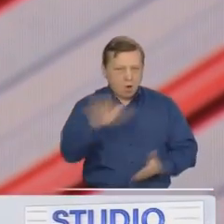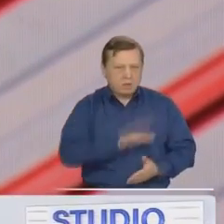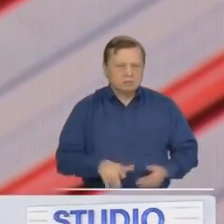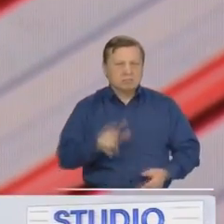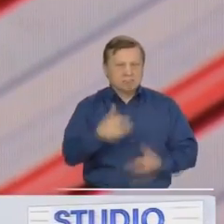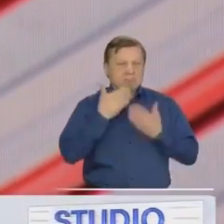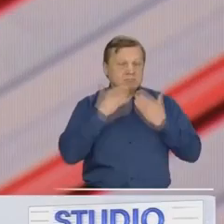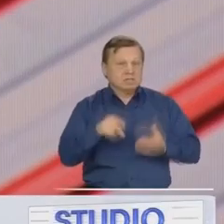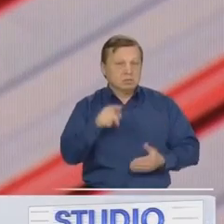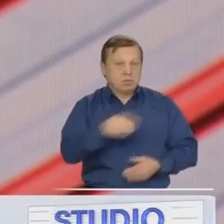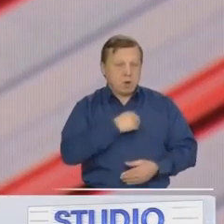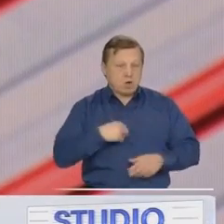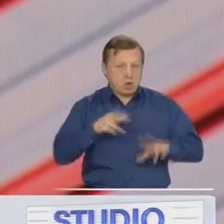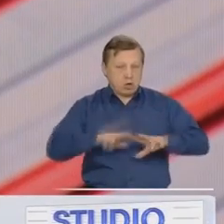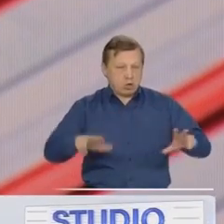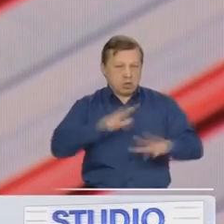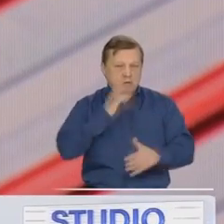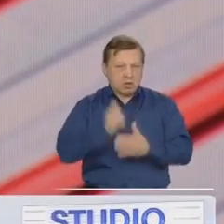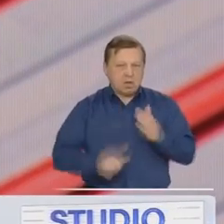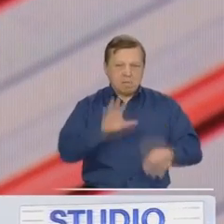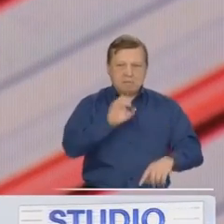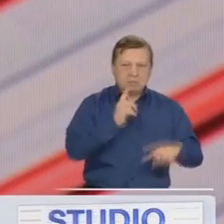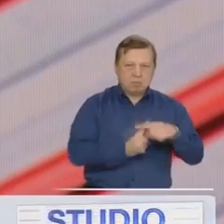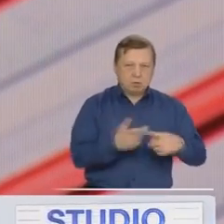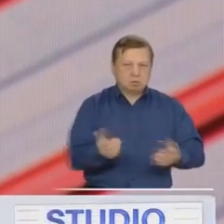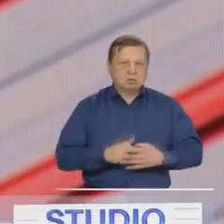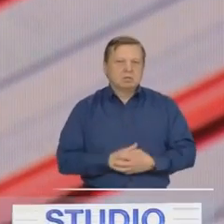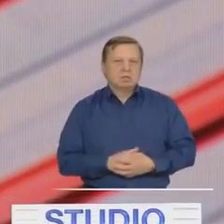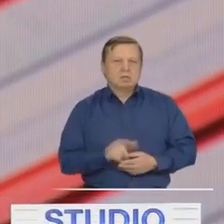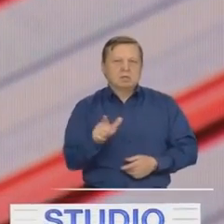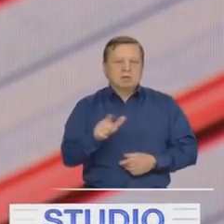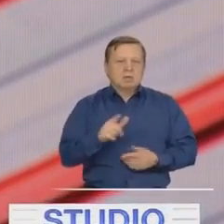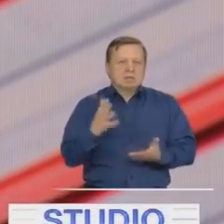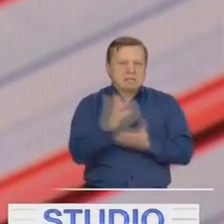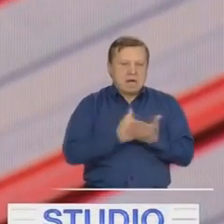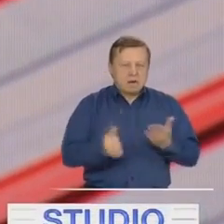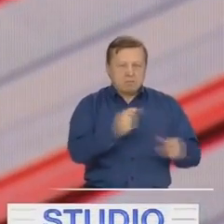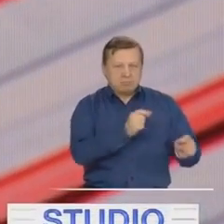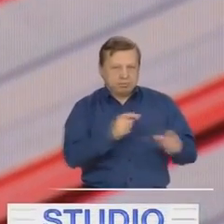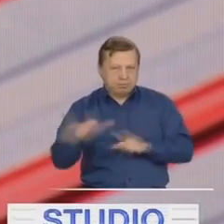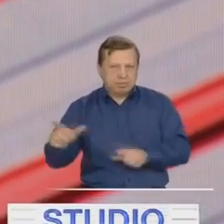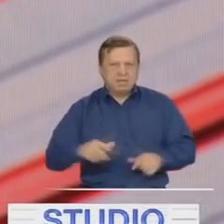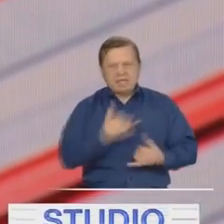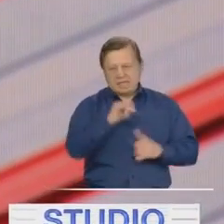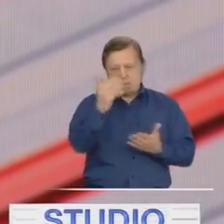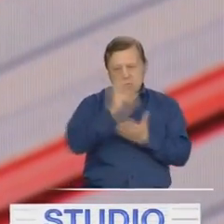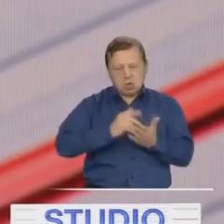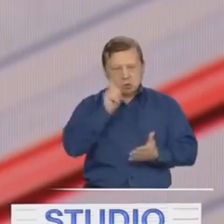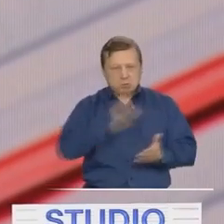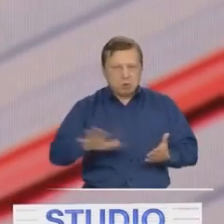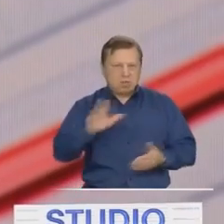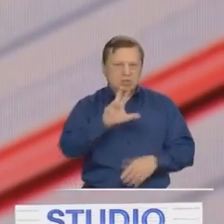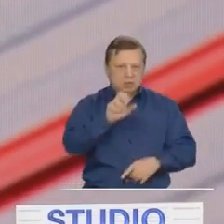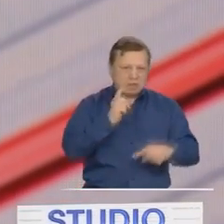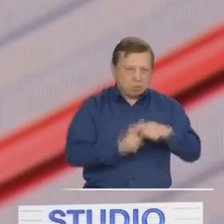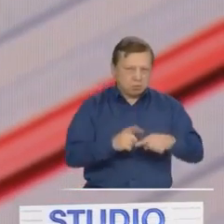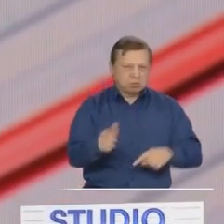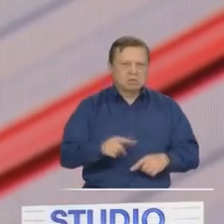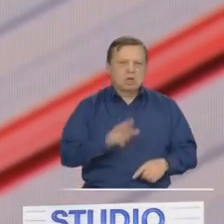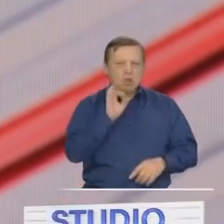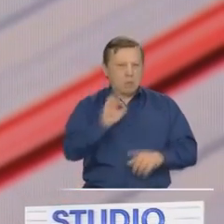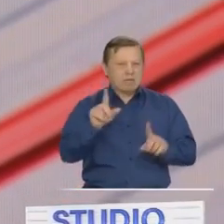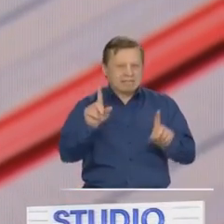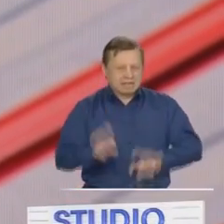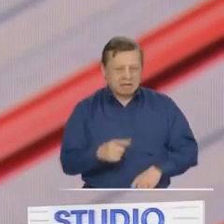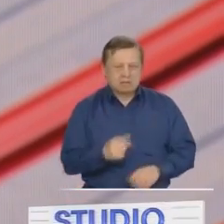cała polska rodzina 500 plus wzrastające wynagrodzenia inne programy społeczne jak 300 plus czyli dobry start